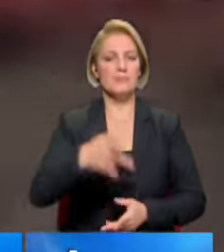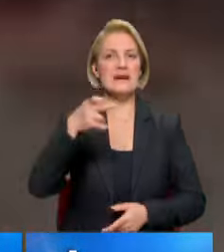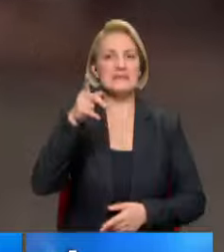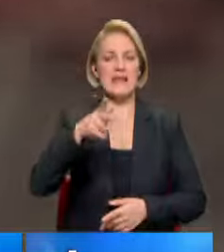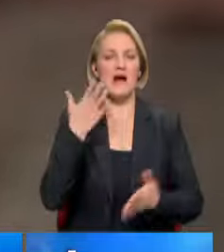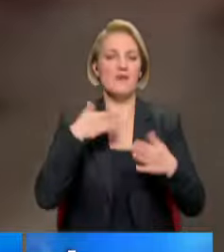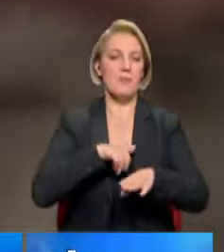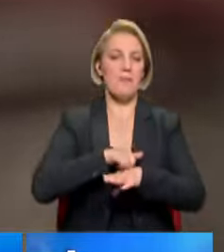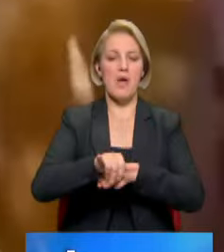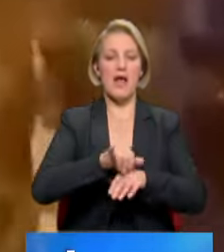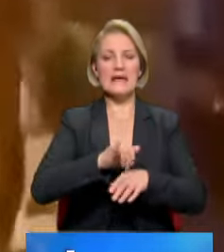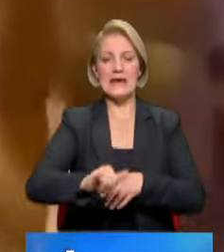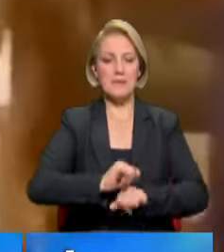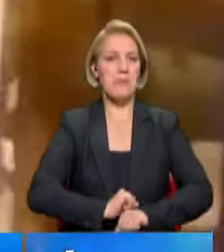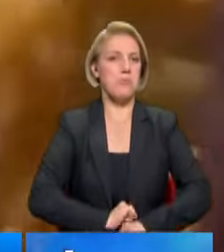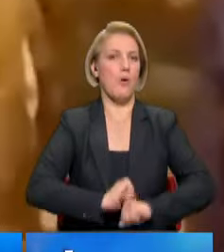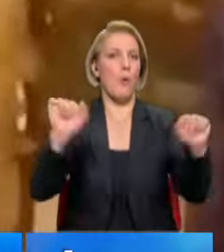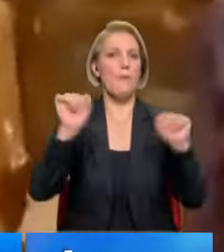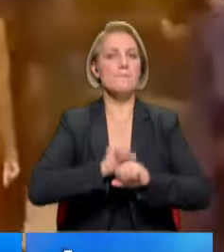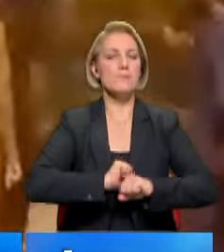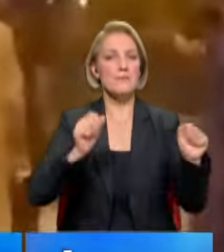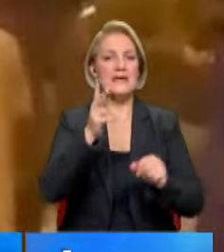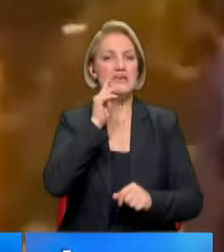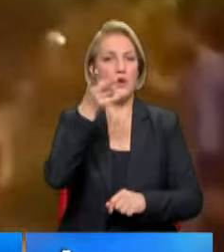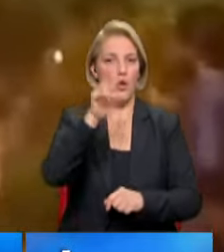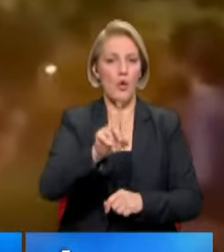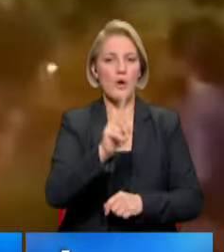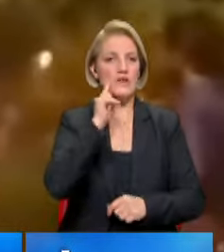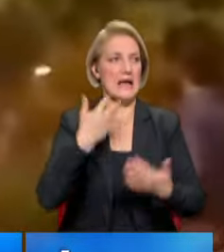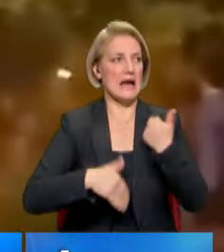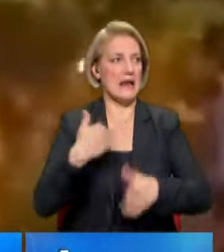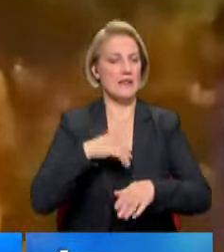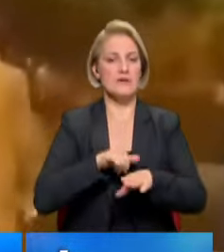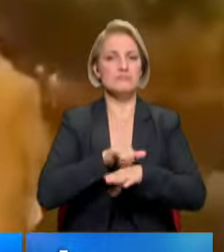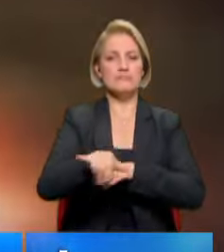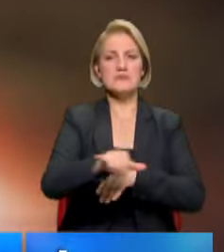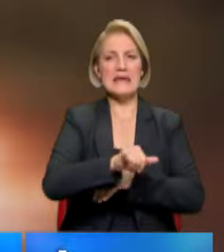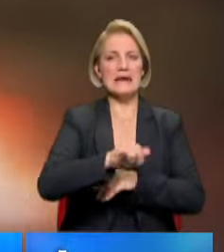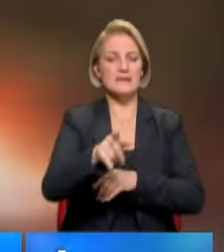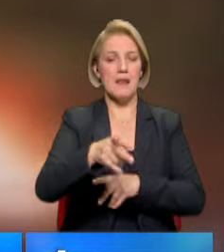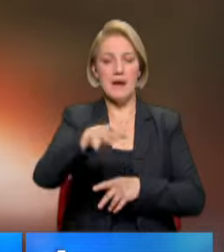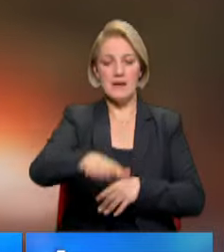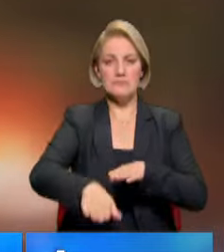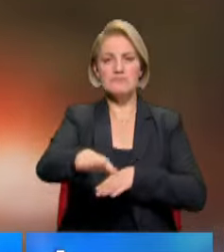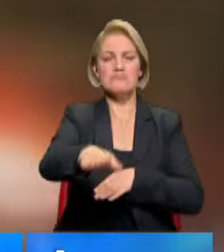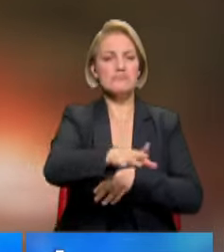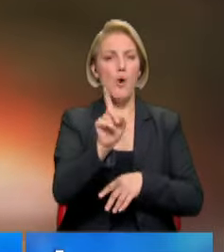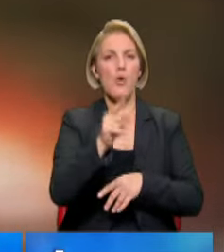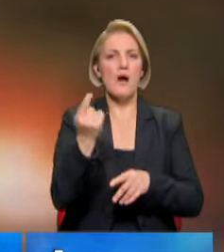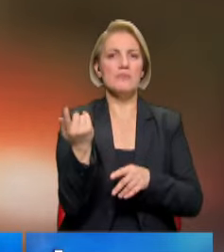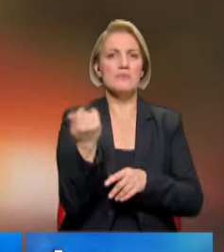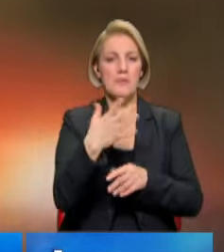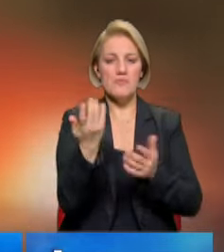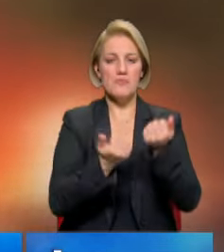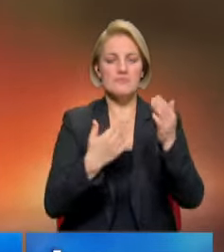Pakistan havalimanının yakınında patlama meydana geldi. Patlamada 2 kişi öldü, 10 kişi yaralandı. Havalimanı yakınlarında park halindeki 10'dan fazla araçta